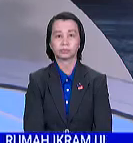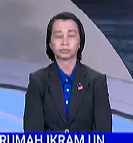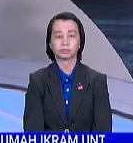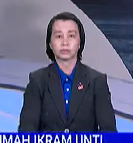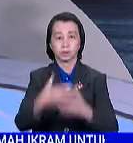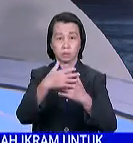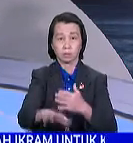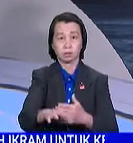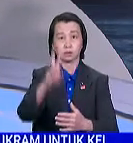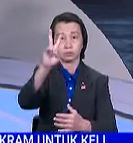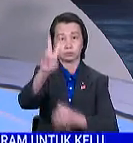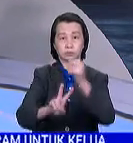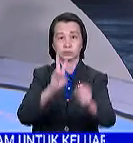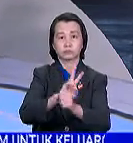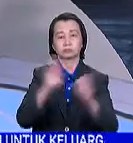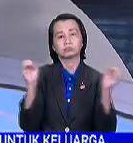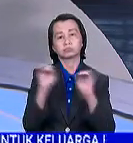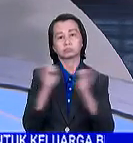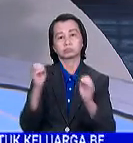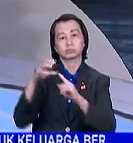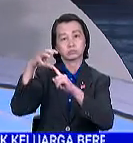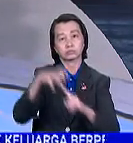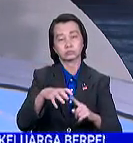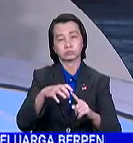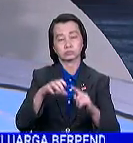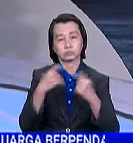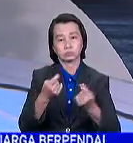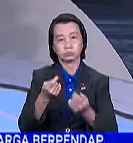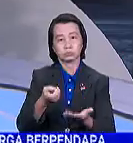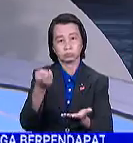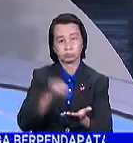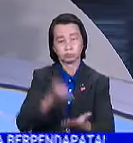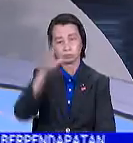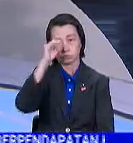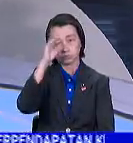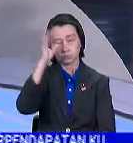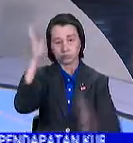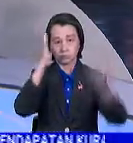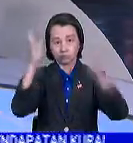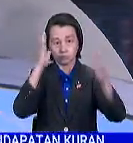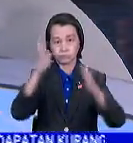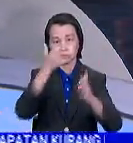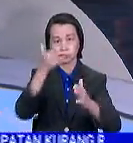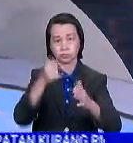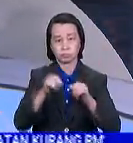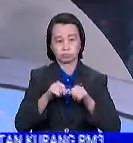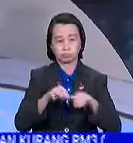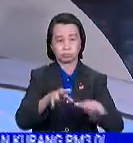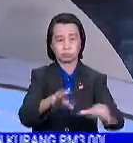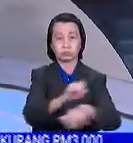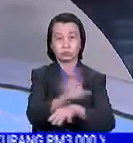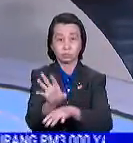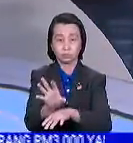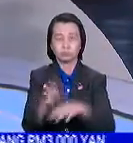Baik, setelah hampir 2 tahun tiada siri kejohanan buat skuad hoki senior lelaki kebangsaan susulan penularan wabak